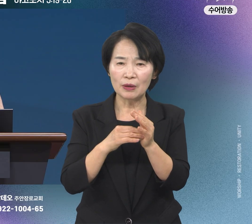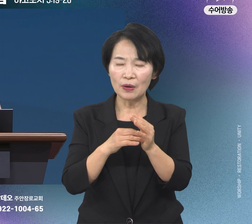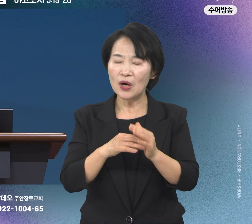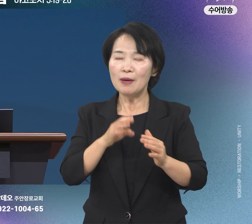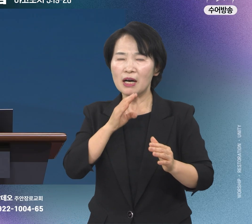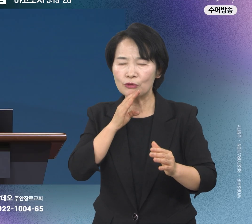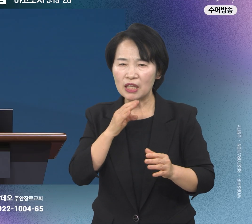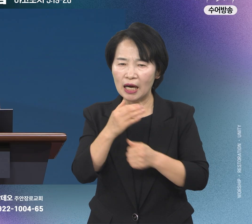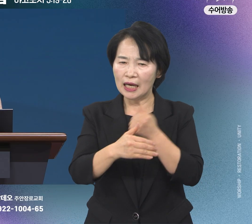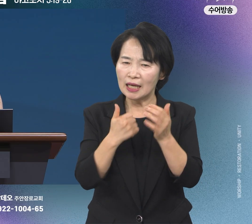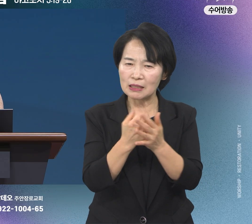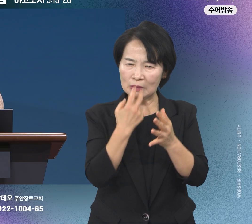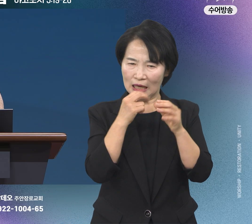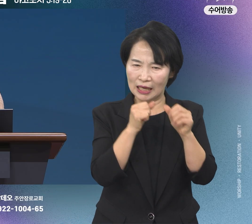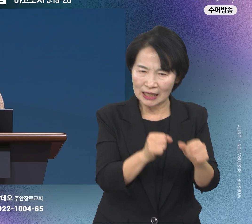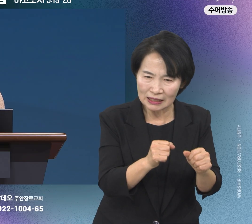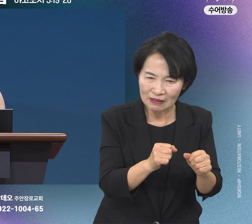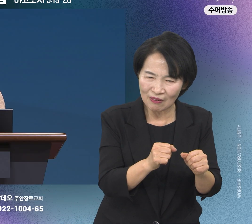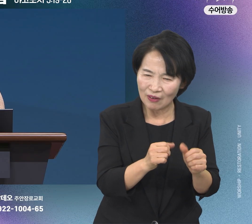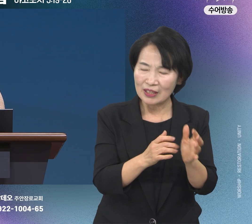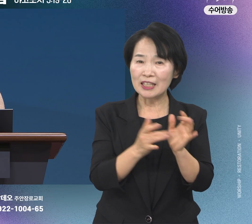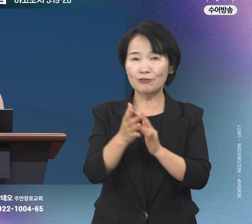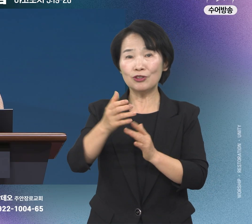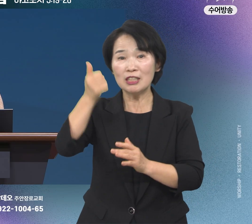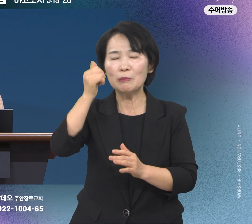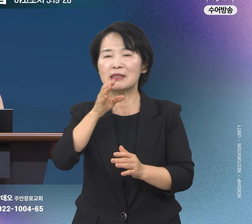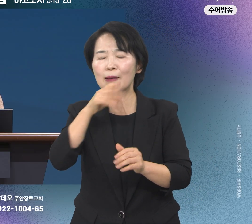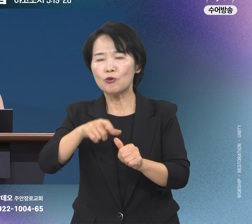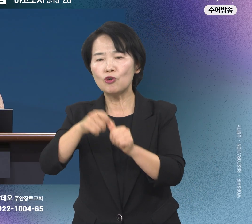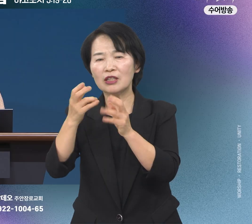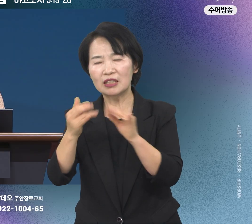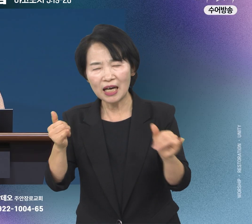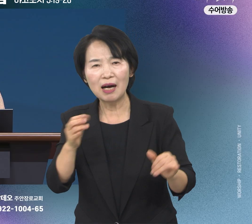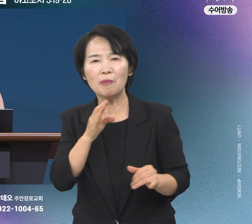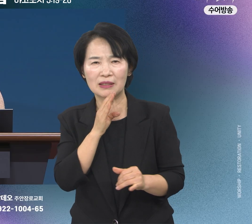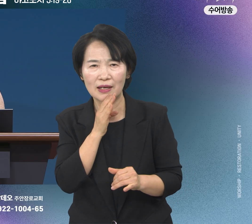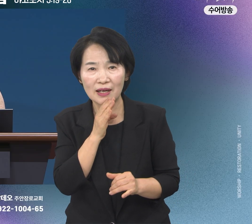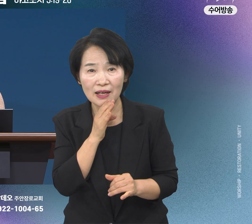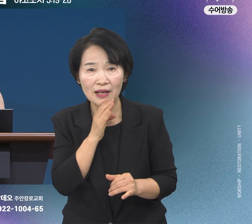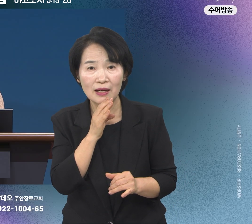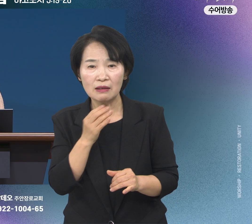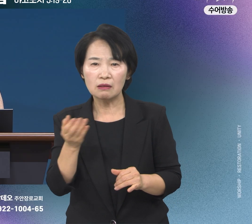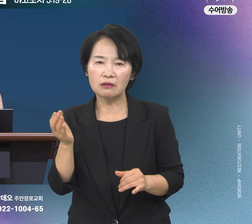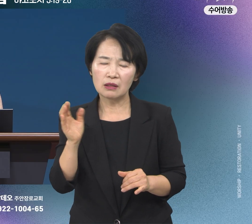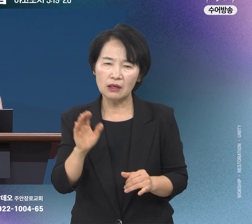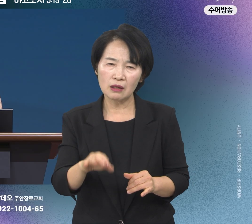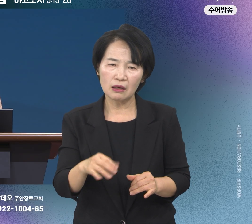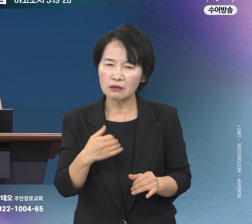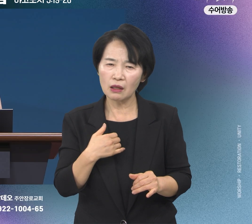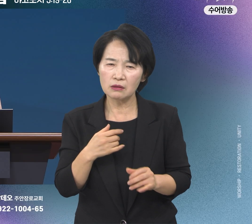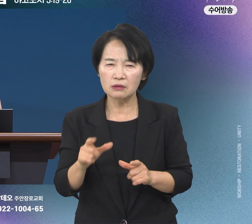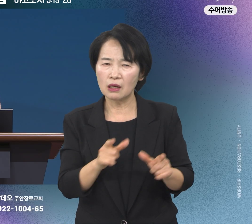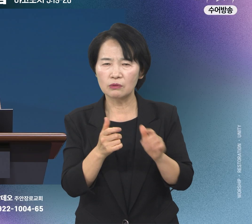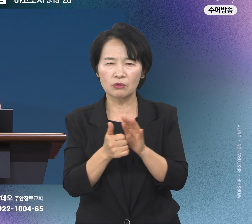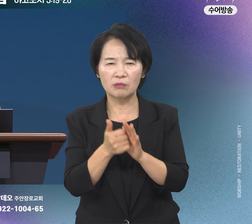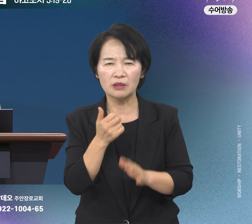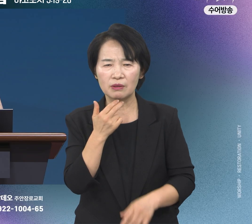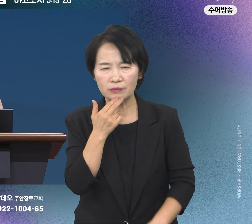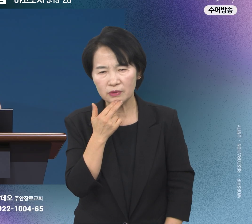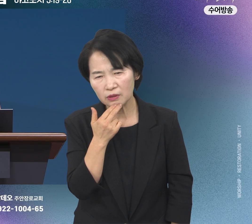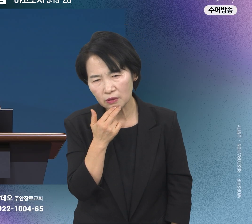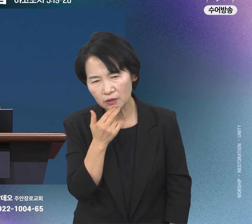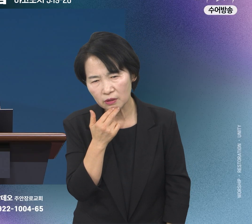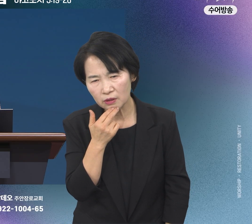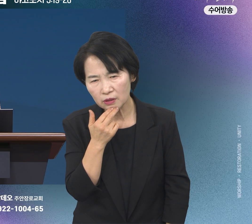살아계시는구나, 예수님이 정말 참 구원자이시구나 라는 것은 알았지만 저는 죽기를 각오합니다. 가장 많이